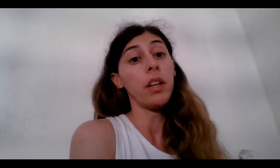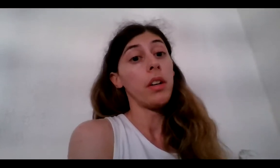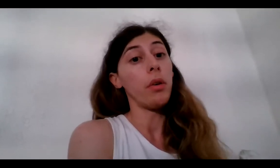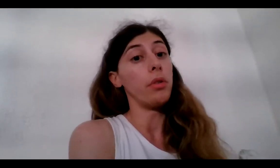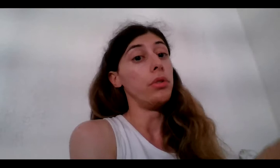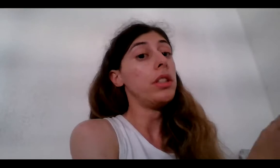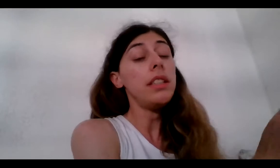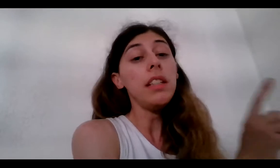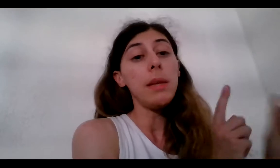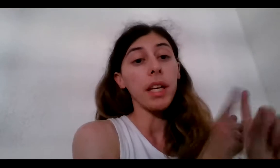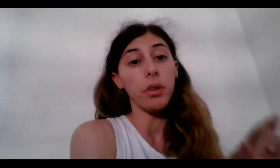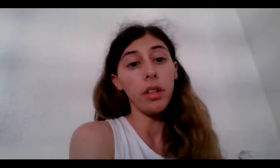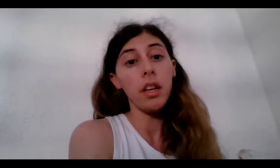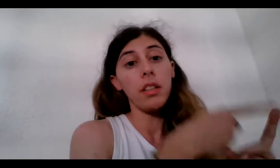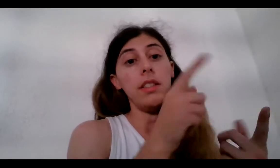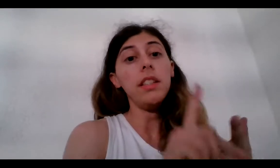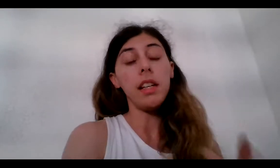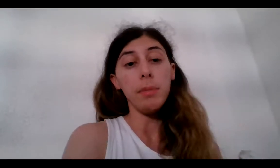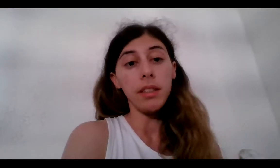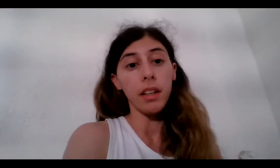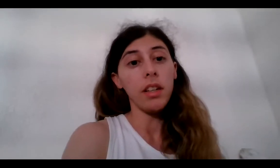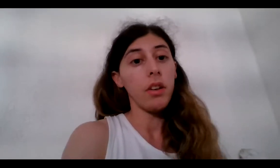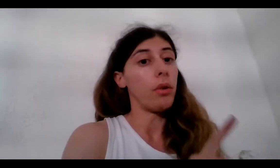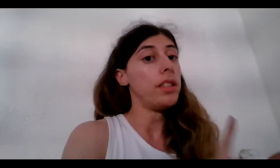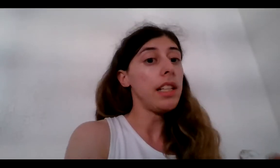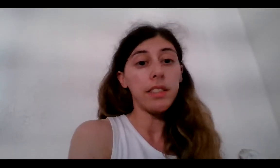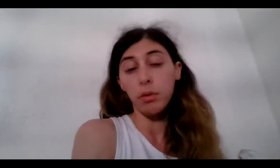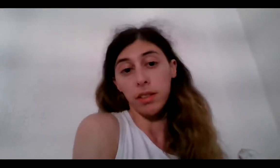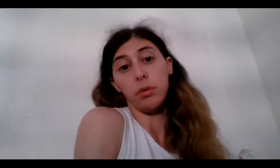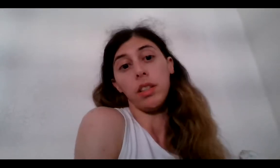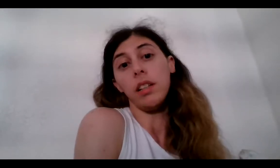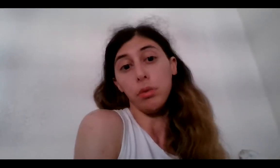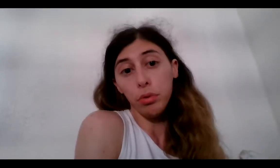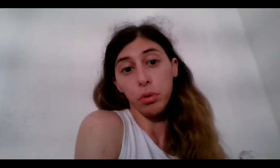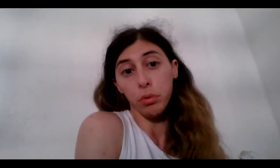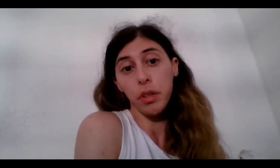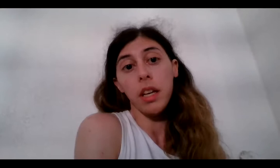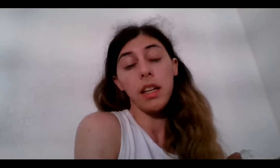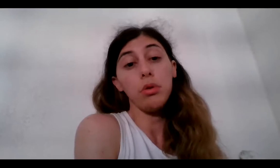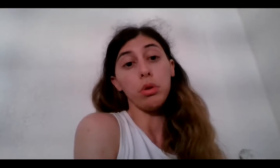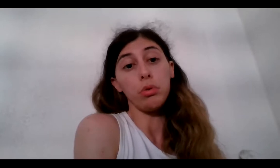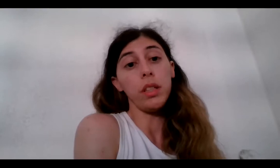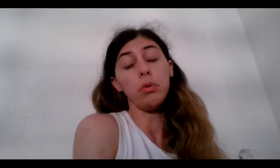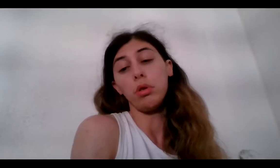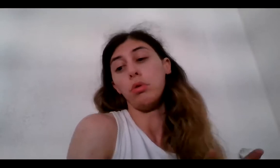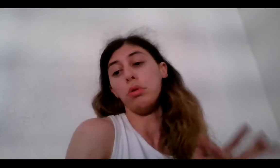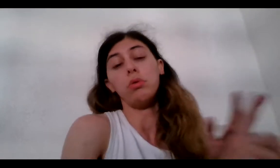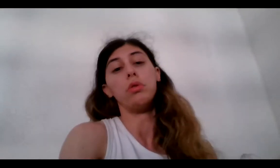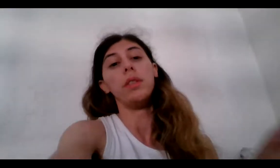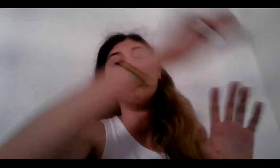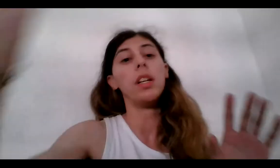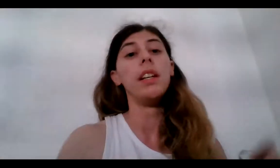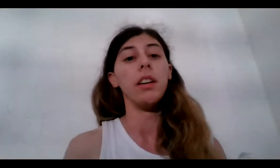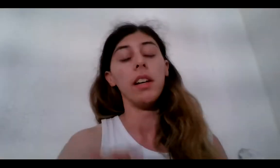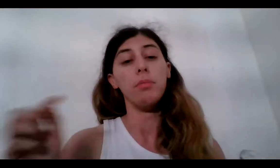droit, ni les personnes, ni les médecins, ni la sécurité sociale n'y trouvent son compte. Et aujourd'hui, donc je